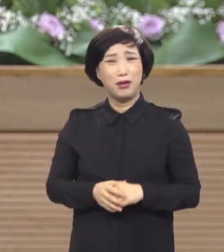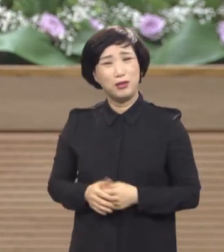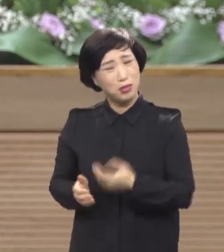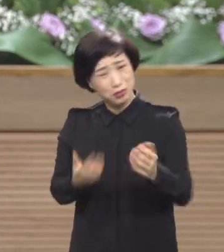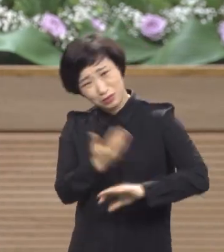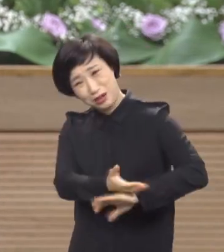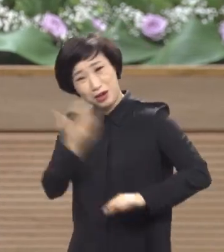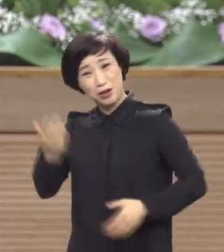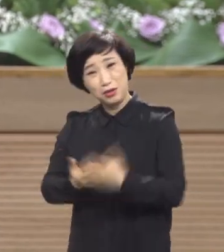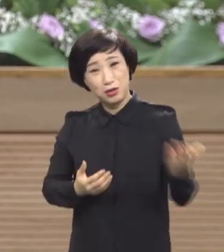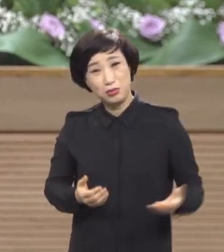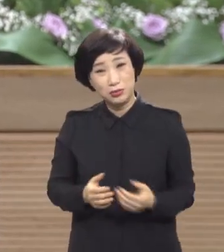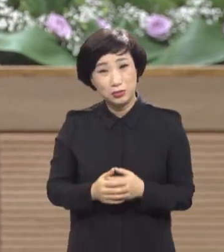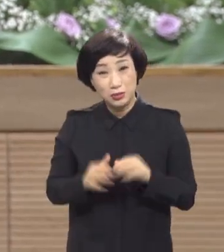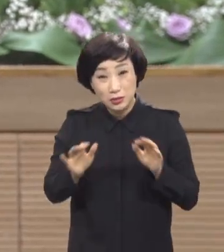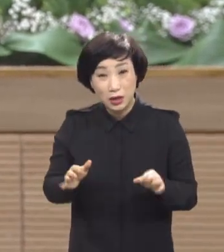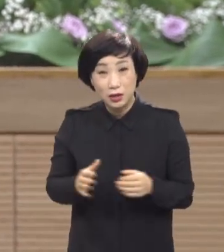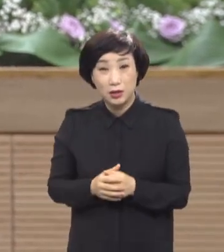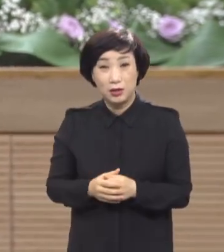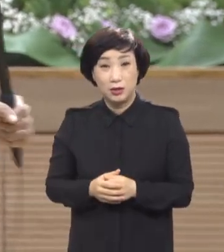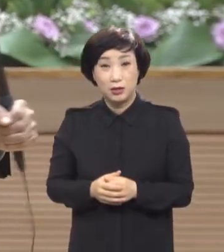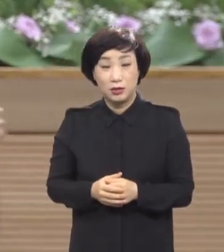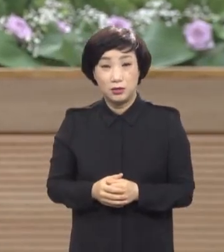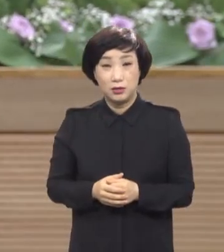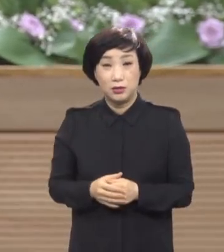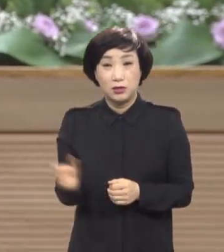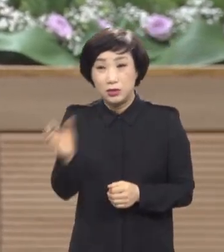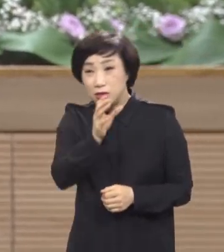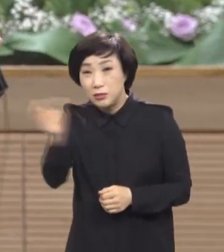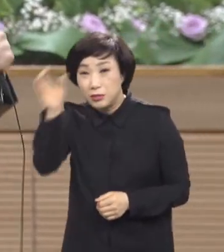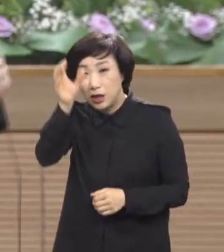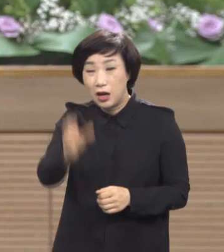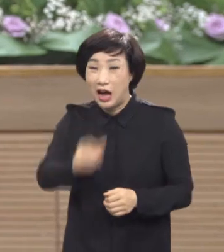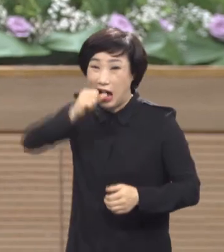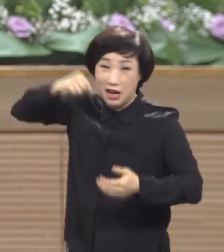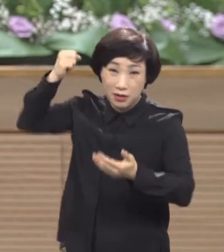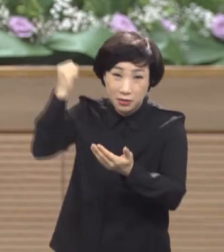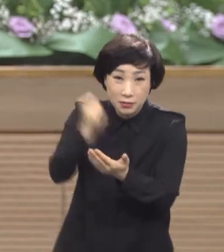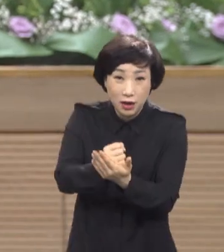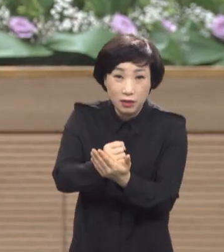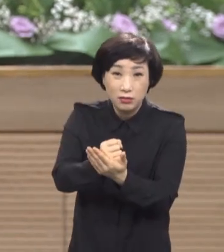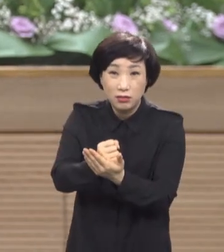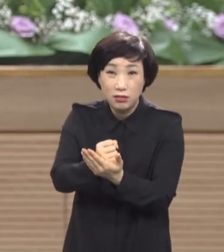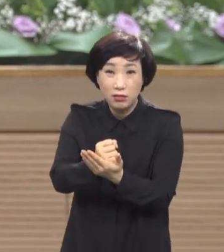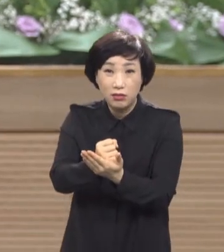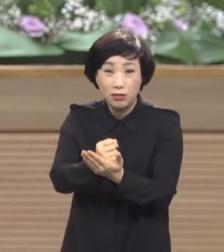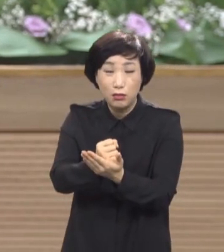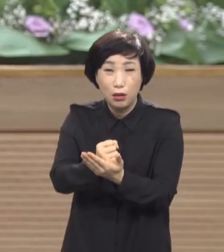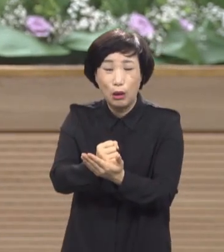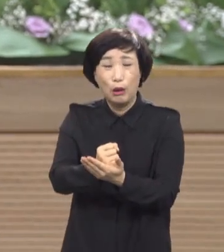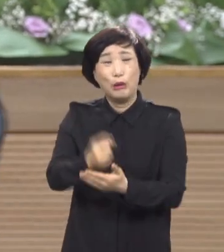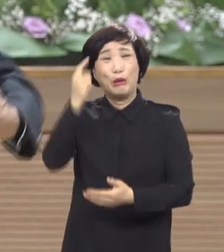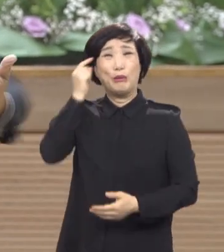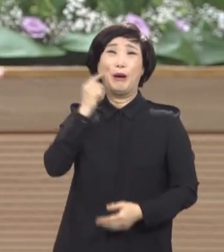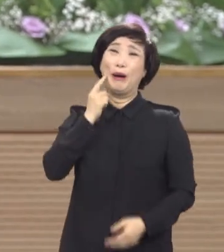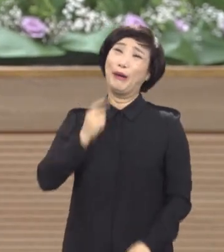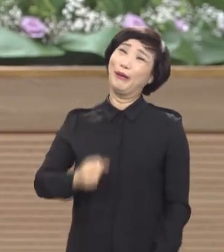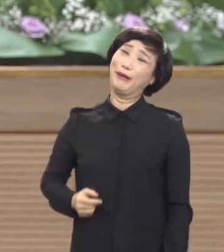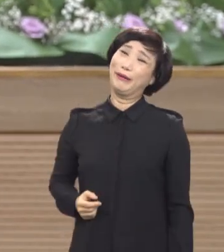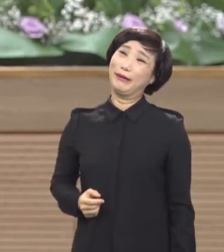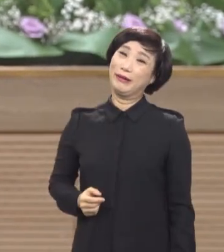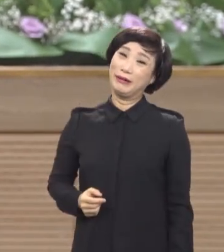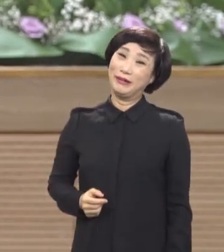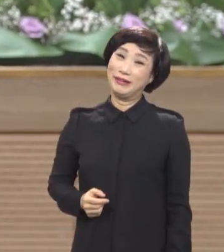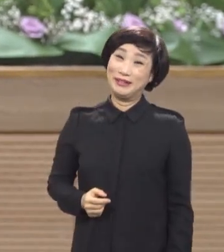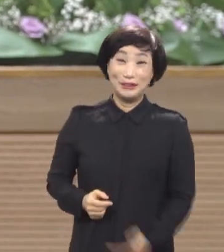알아야 된다 이 말입니다 예 십자가에 못 박혀 생각해 한번 해봐 우리가